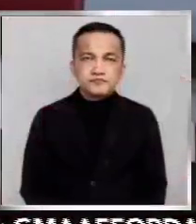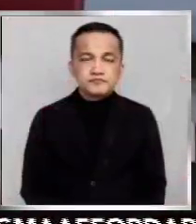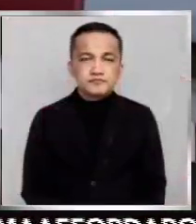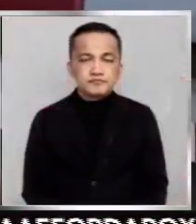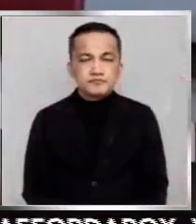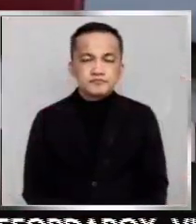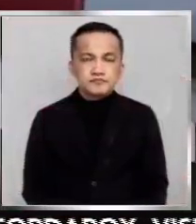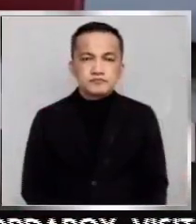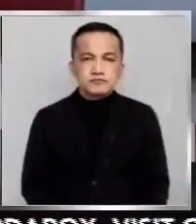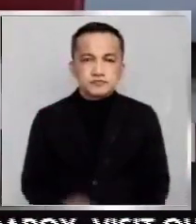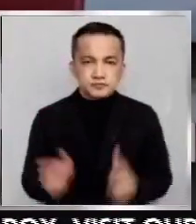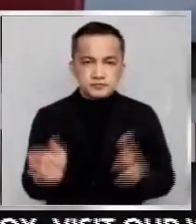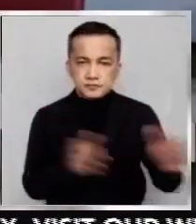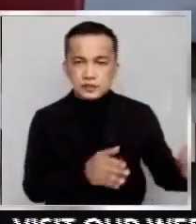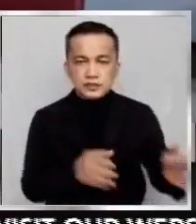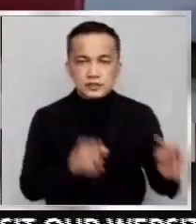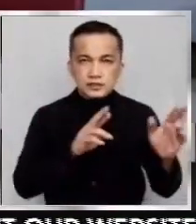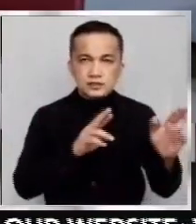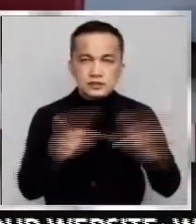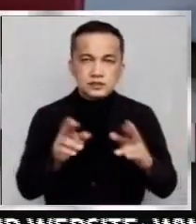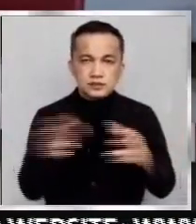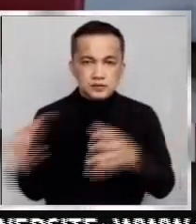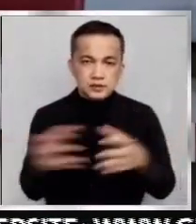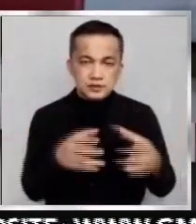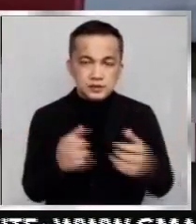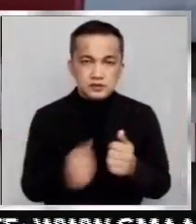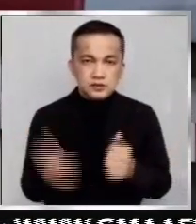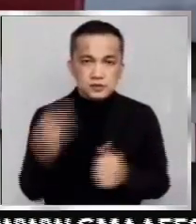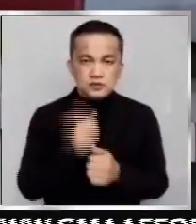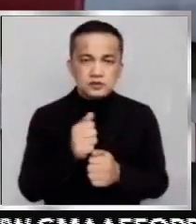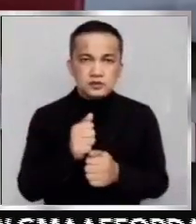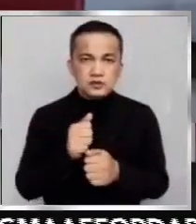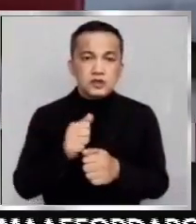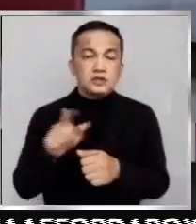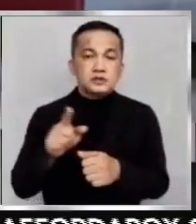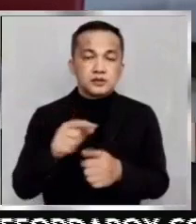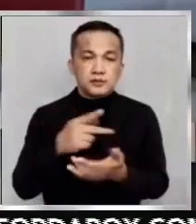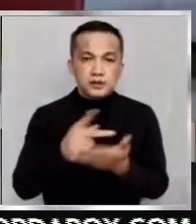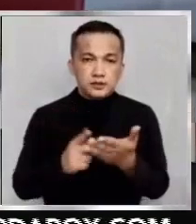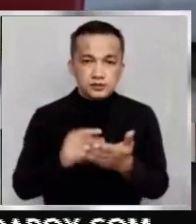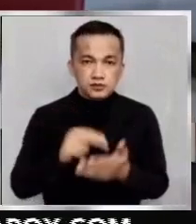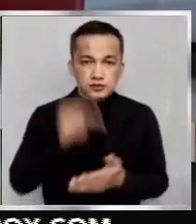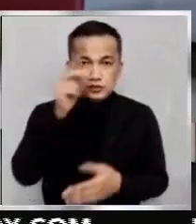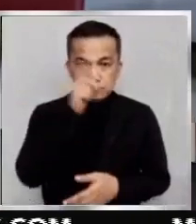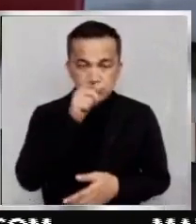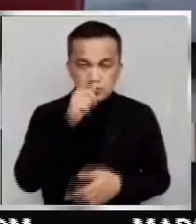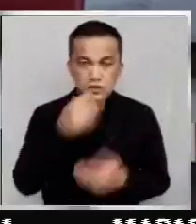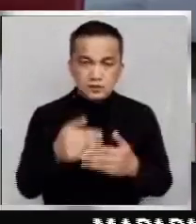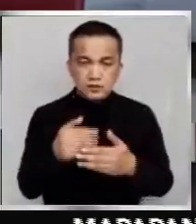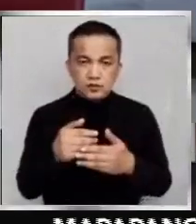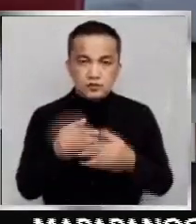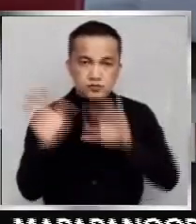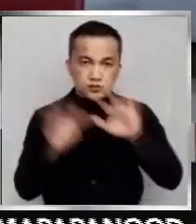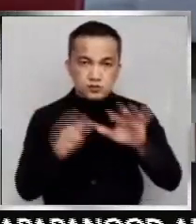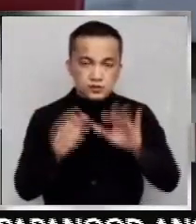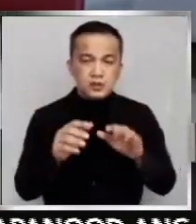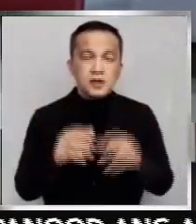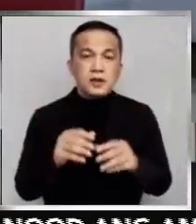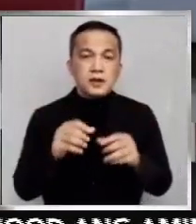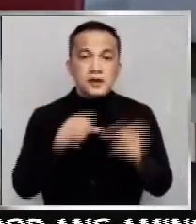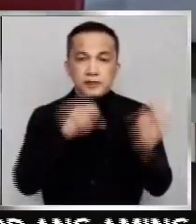Handang maglikas ang mga otoridad sa ilang bahagi ng Northern Luzon bago pa tumama ang bagyong Mawar. Babala po ng